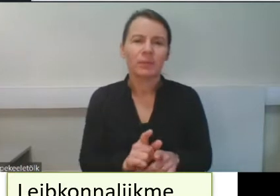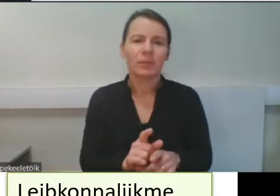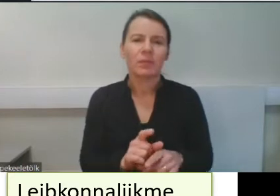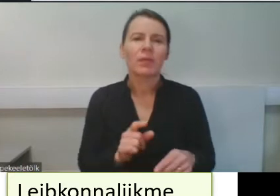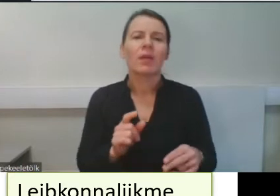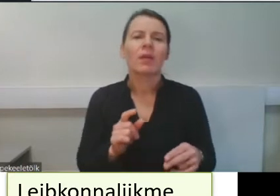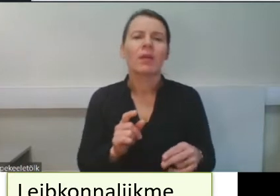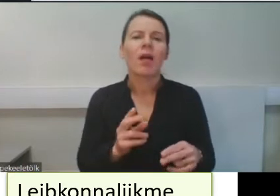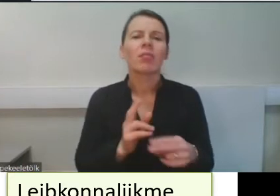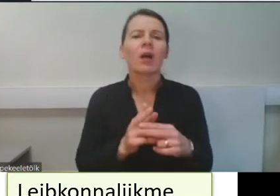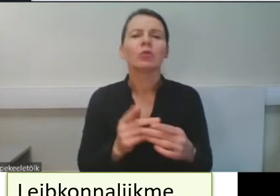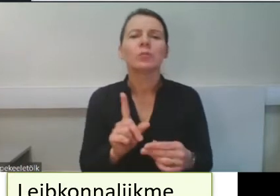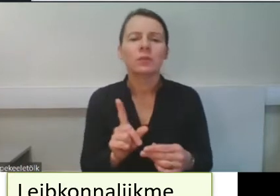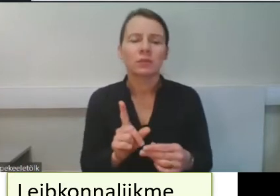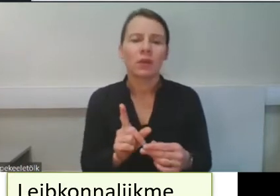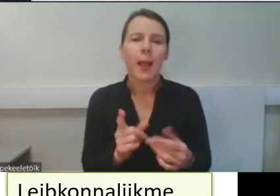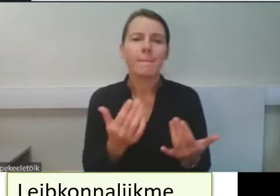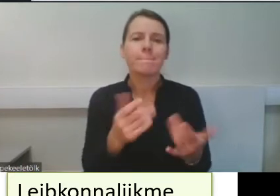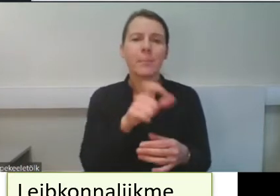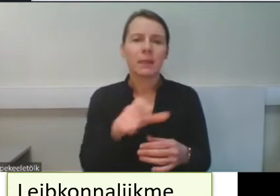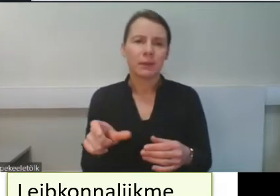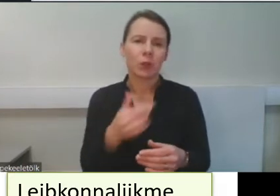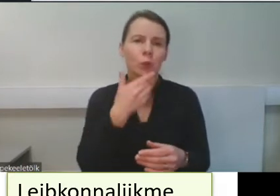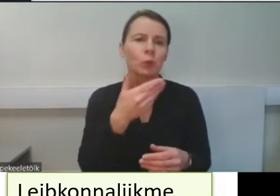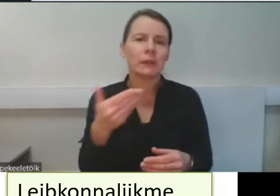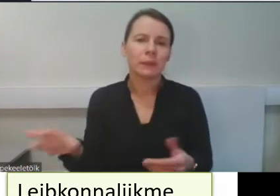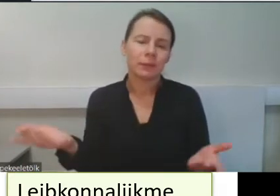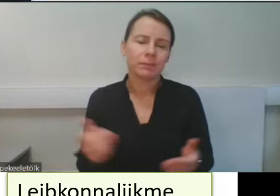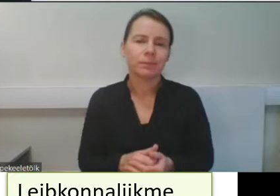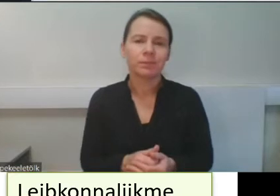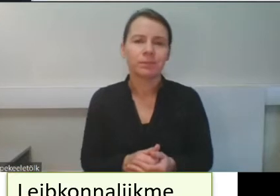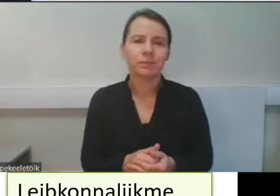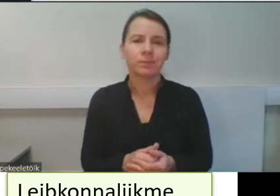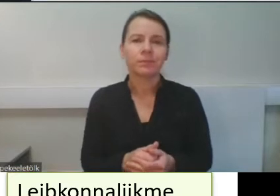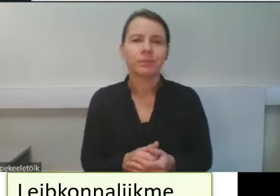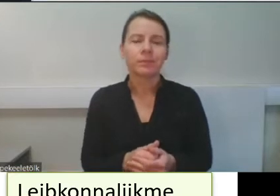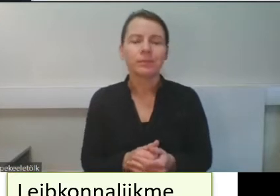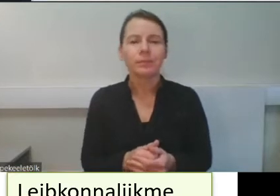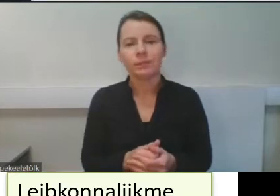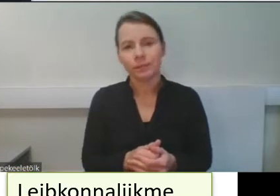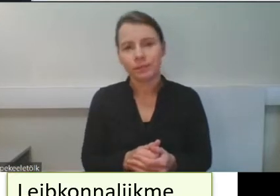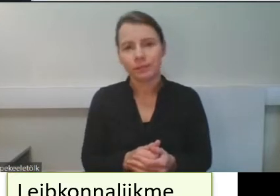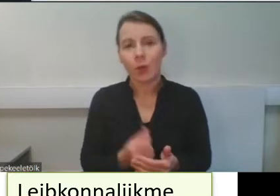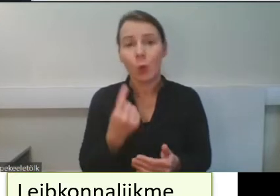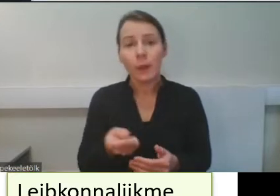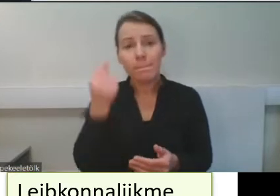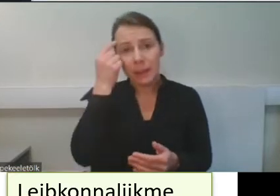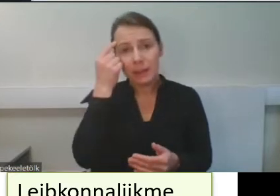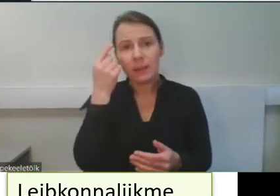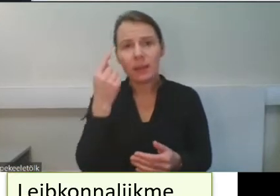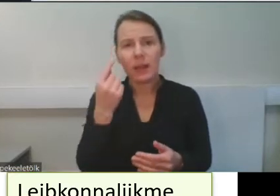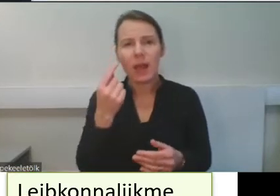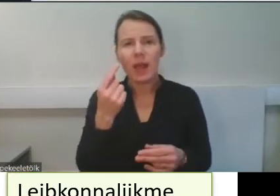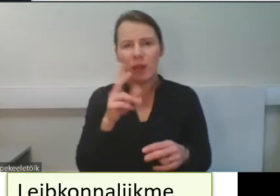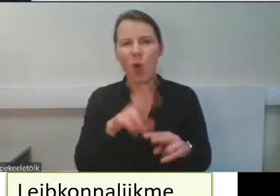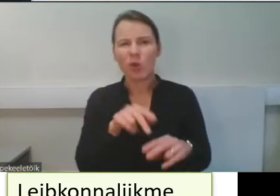hooldust, et selle tõttu tegelikult ei saa näiteks osaleda. Et siis on see, et tegelikult on vaja siis